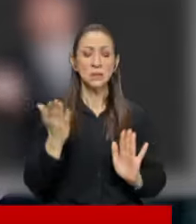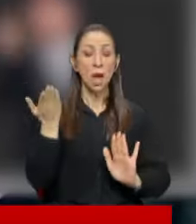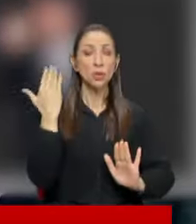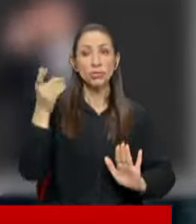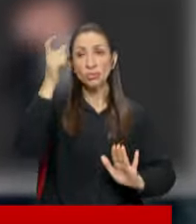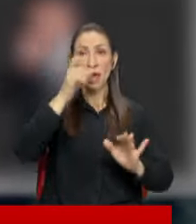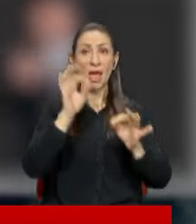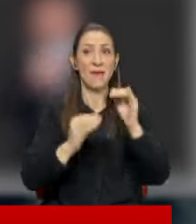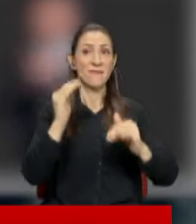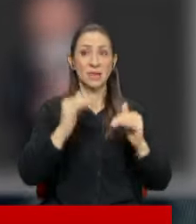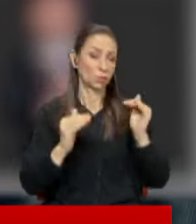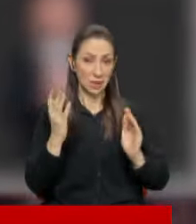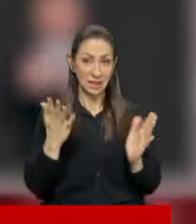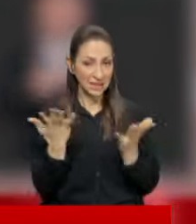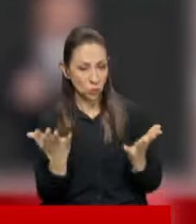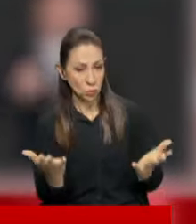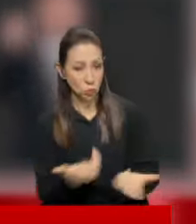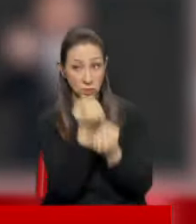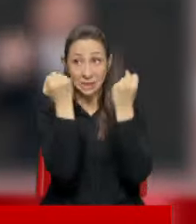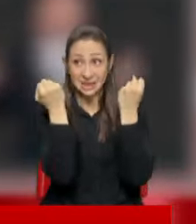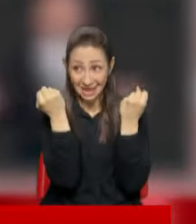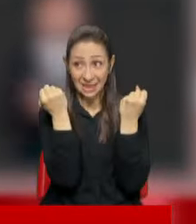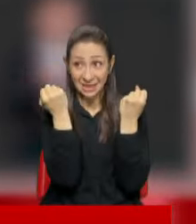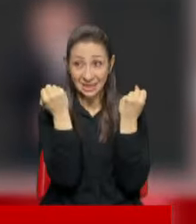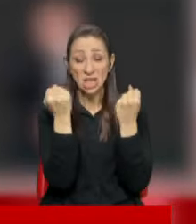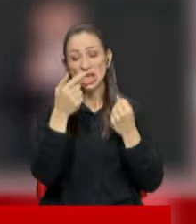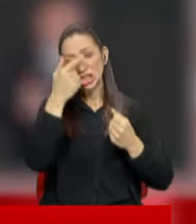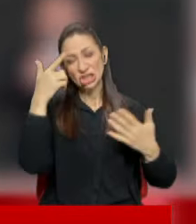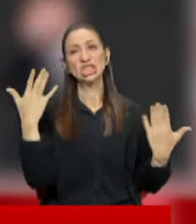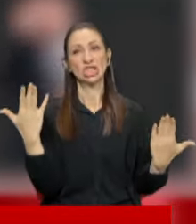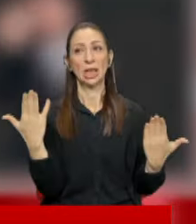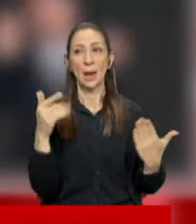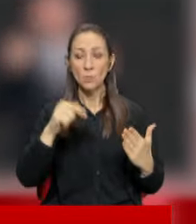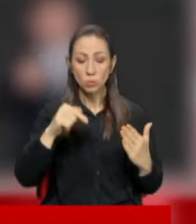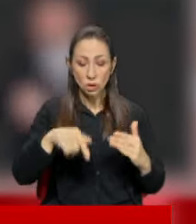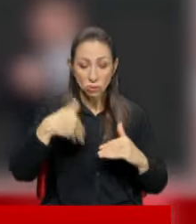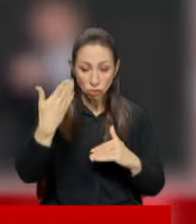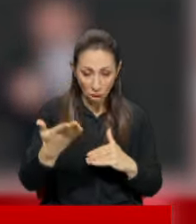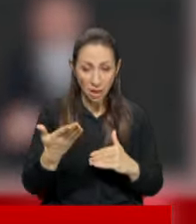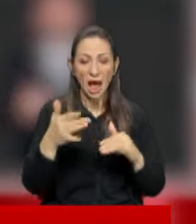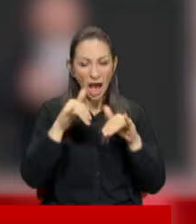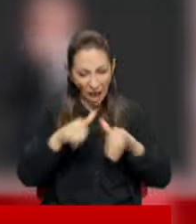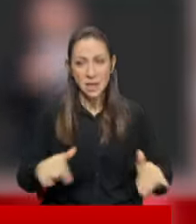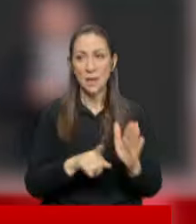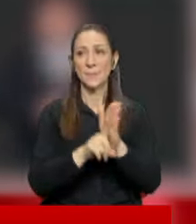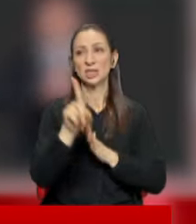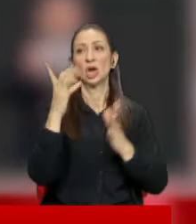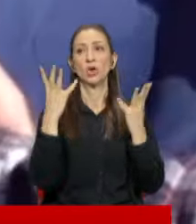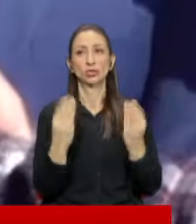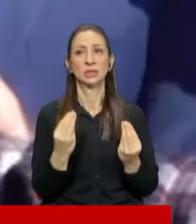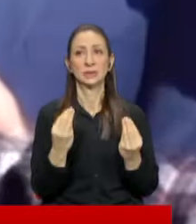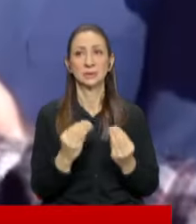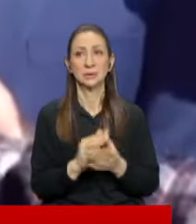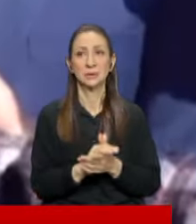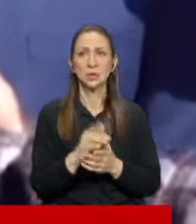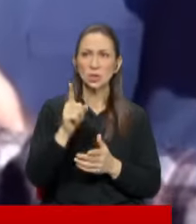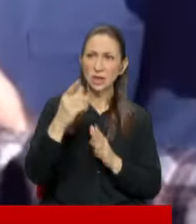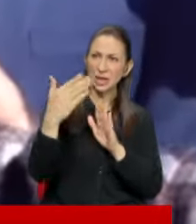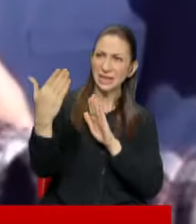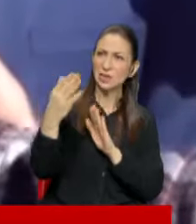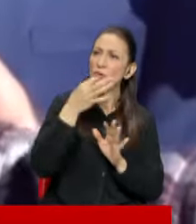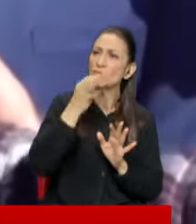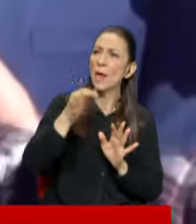ülkemizi enflasyondan nasıl kurtardıysak inşallah bu defa da aynı başarıyı sergileyeceğiz. Şu karşıdaki